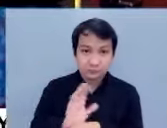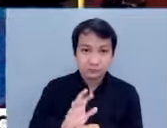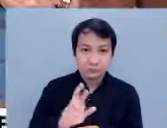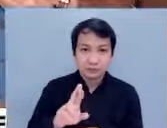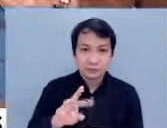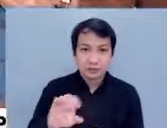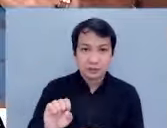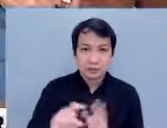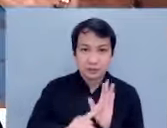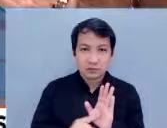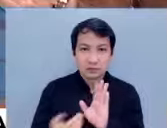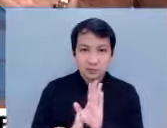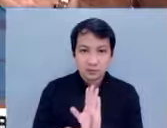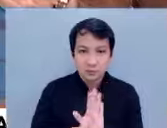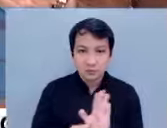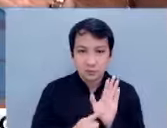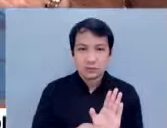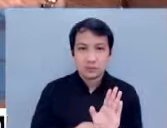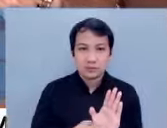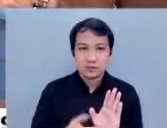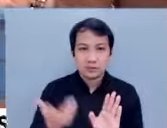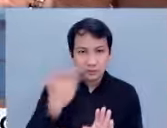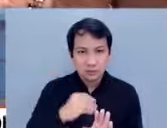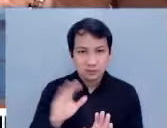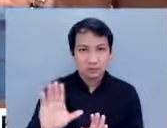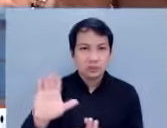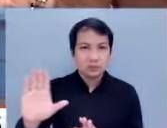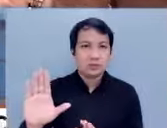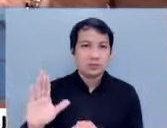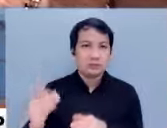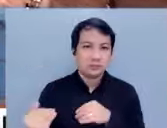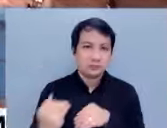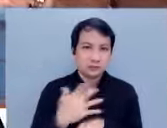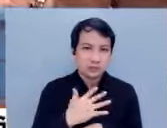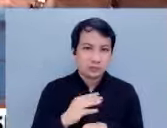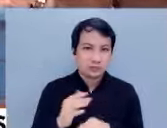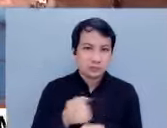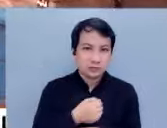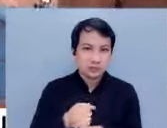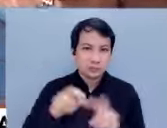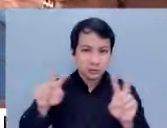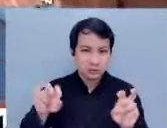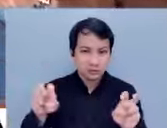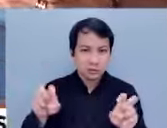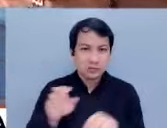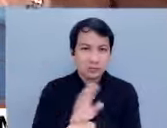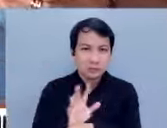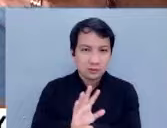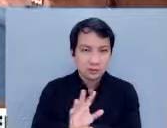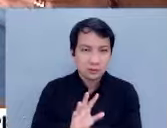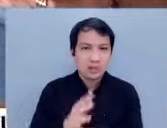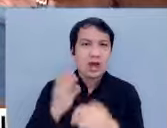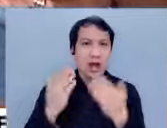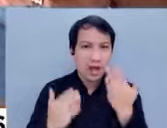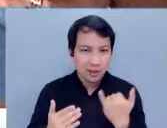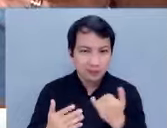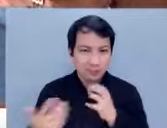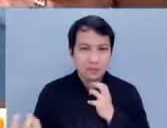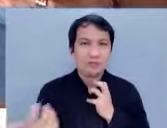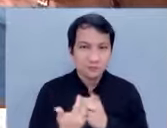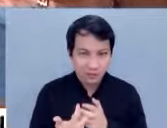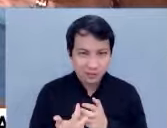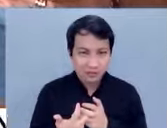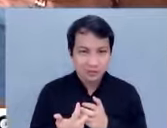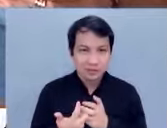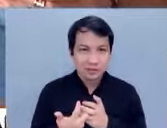sa kung paano napaka-effective nung mga kanta ng Ben and Ben na gamiting tema sa mga pelikula. Laging may akma. Kumbaga parang hindi ata